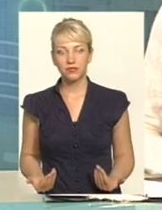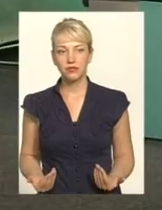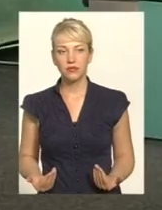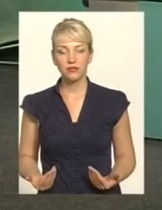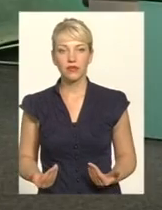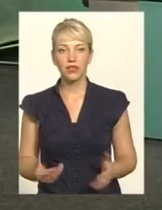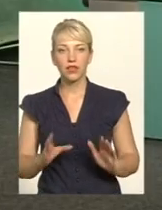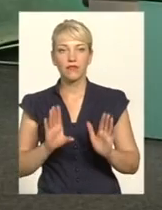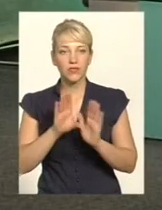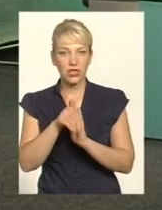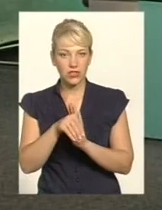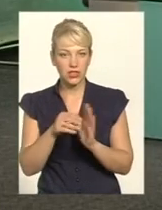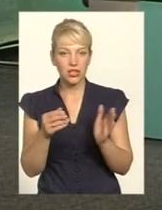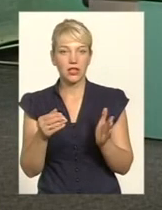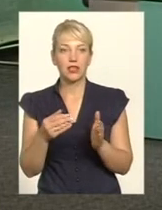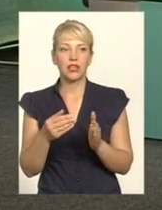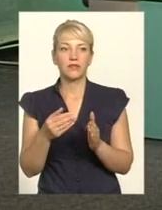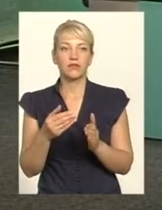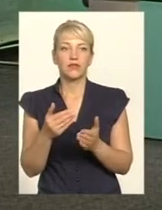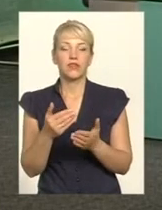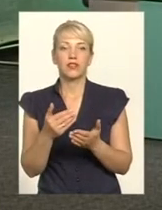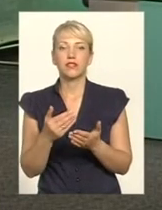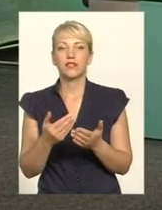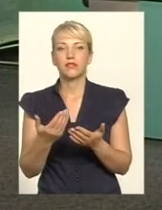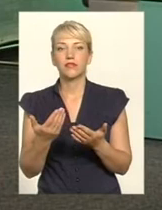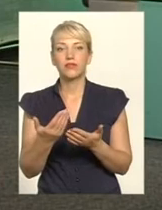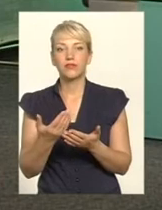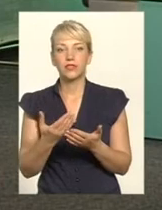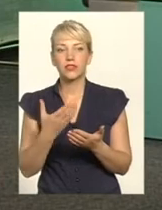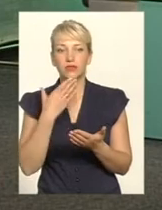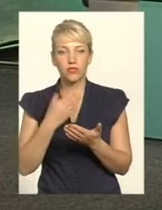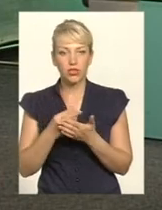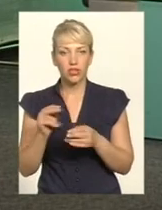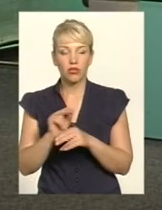несе чоловіка і жінку в різні боки.